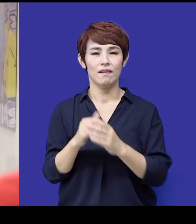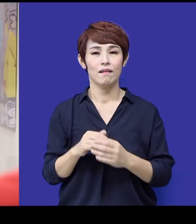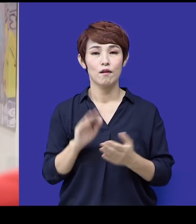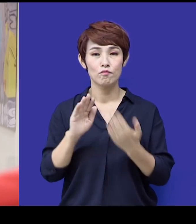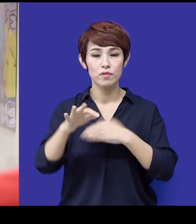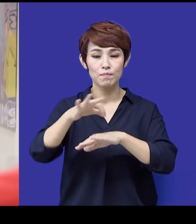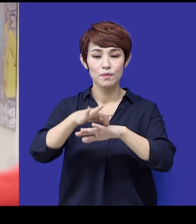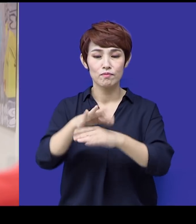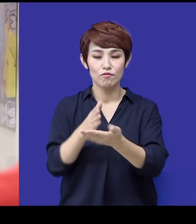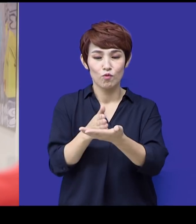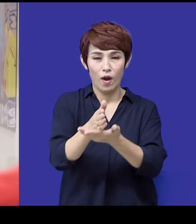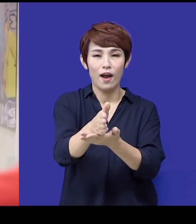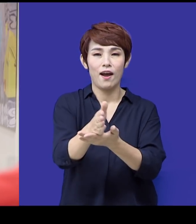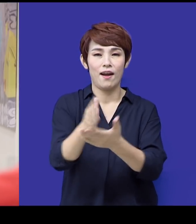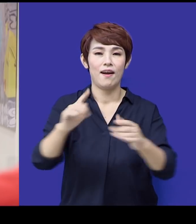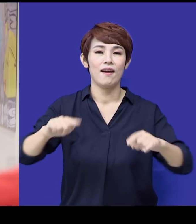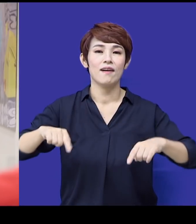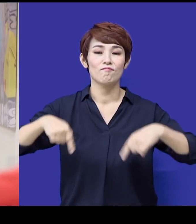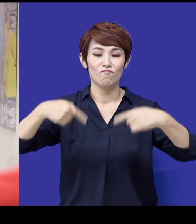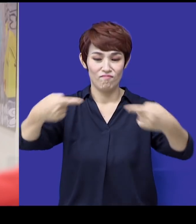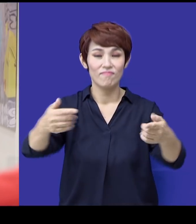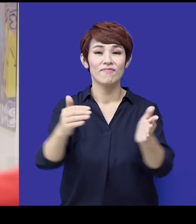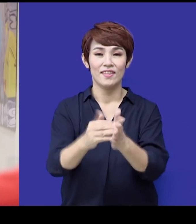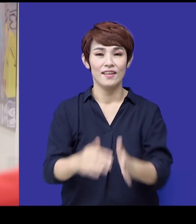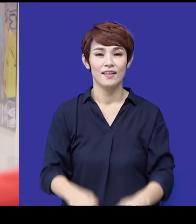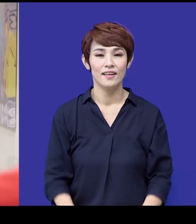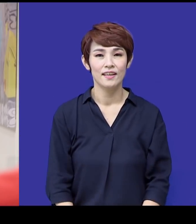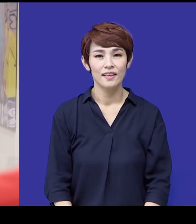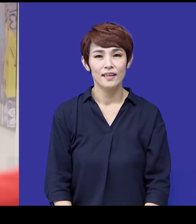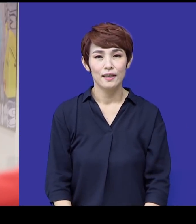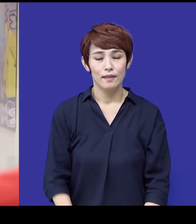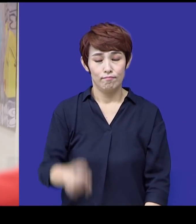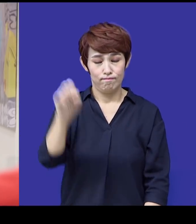들어갔죠. 근데